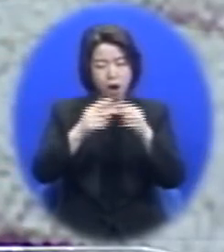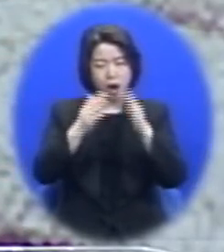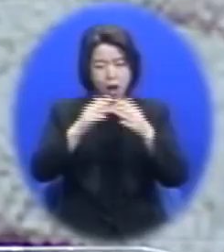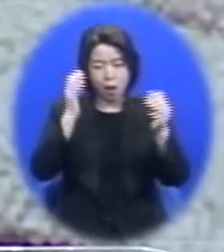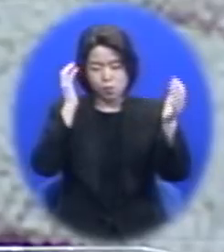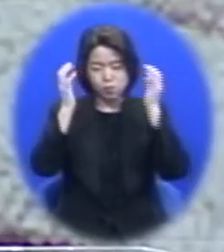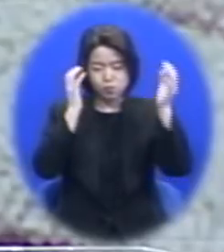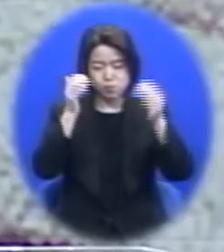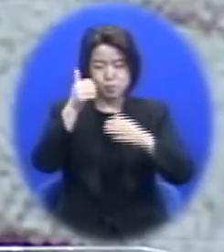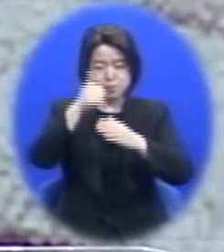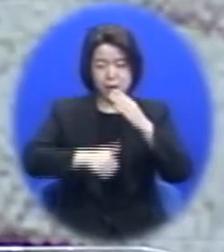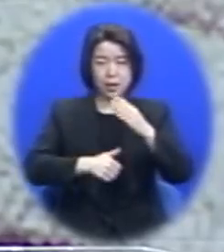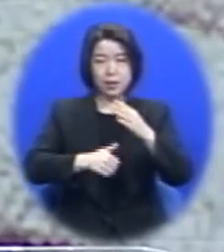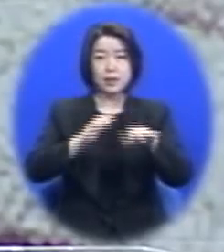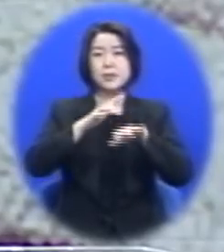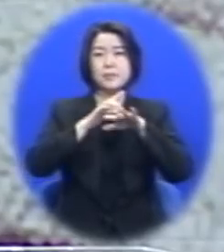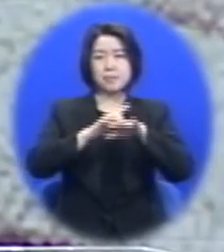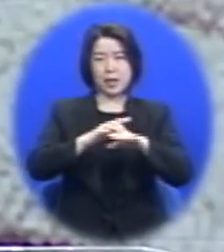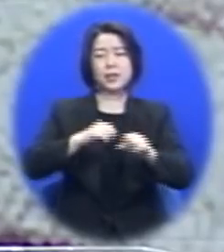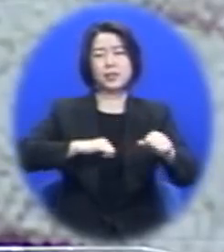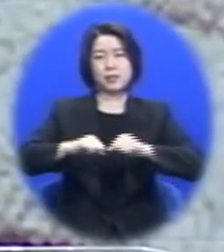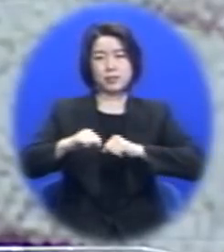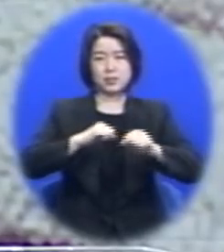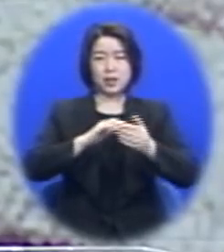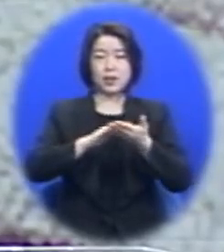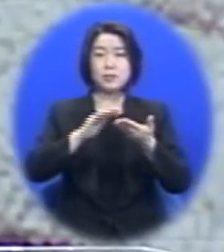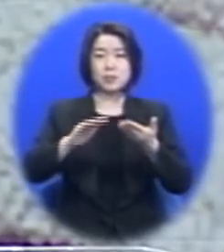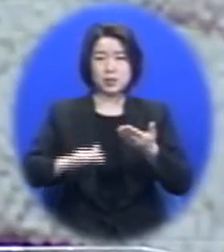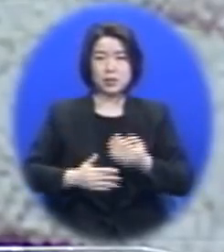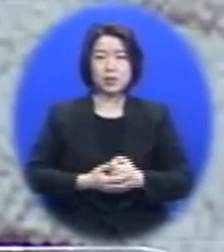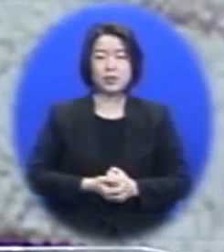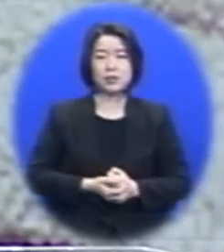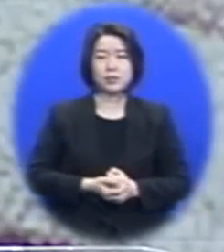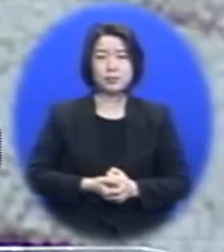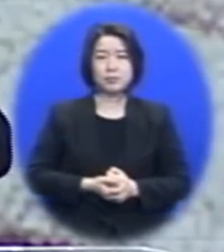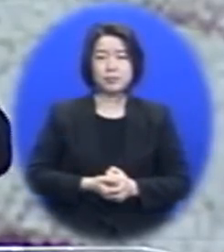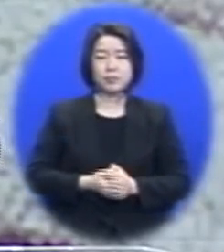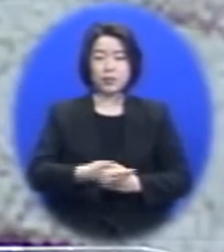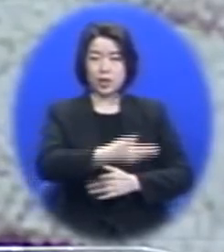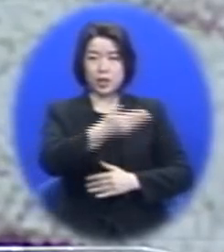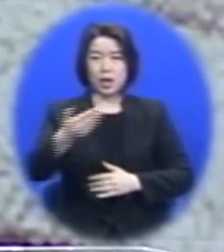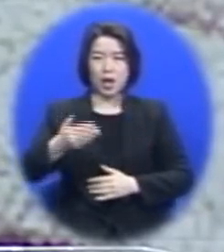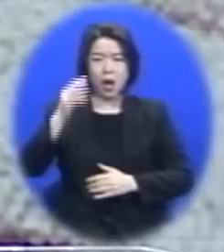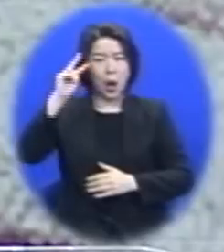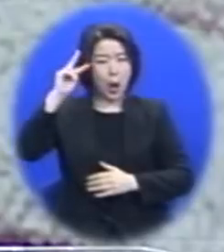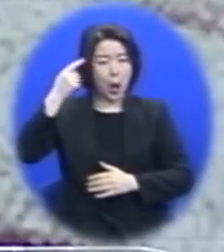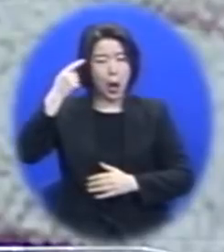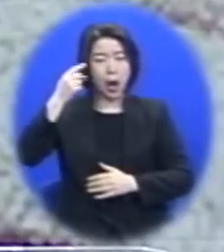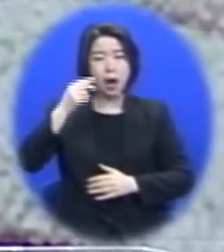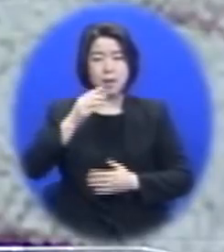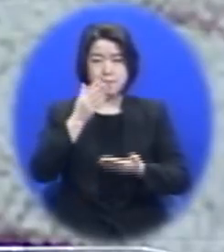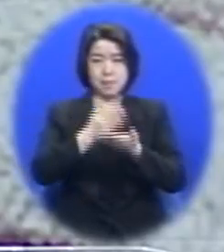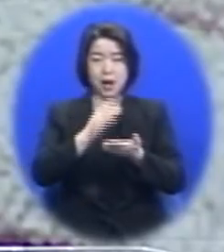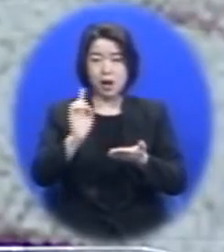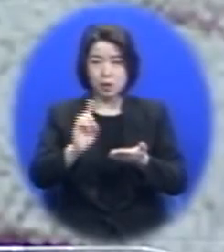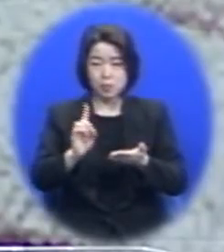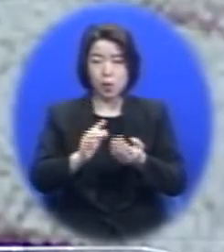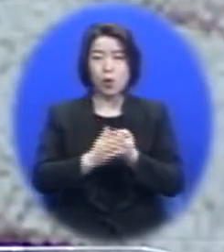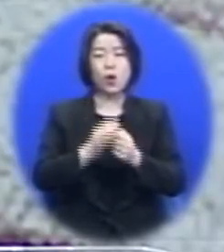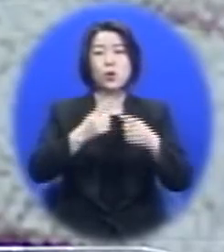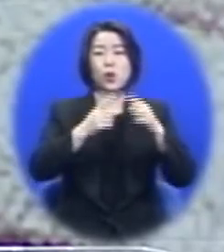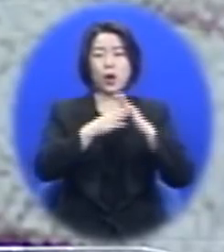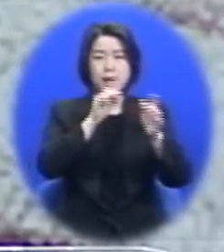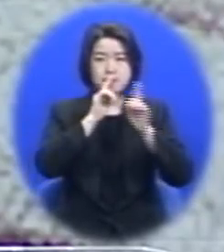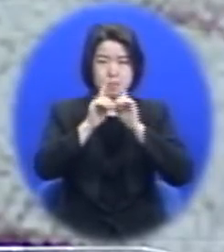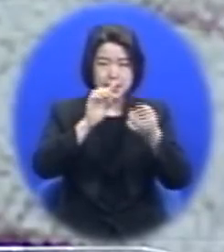하는 것이 마귀의 역사입니다 여러분 착각하지 말 것은 교회가 말씀대로 서고